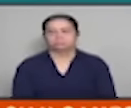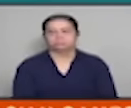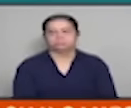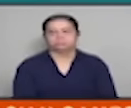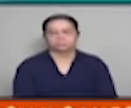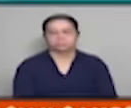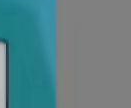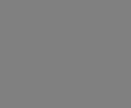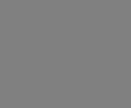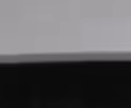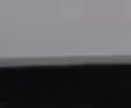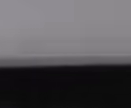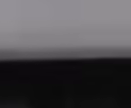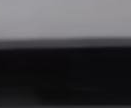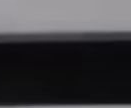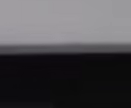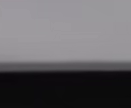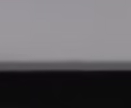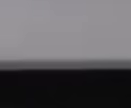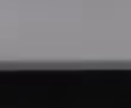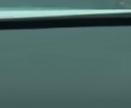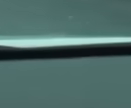sir. Opo, sir. Opo, sir.